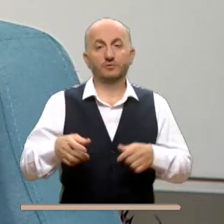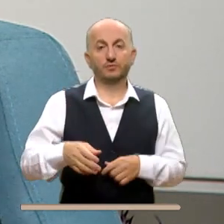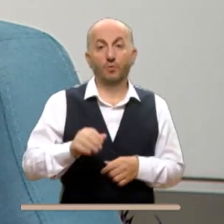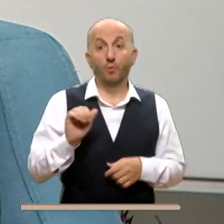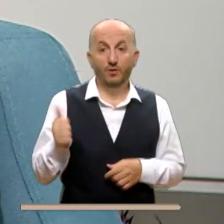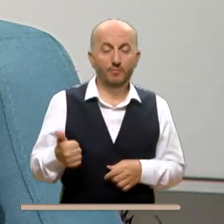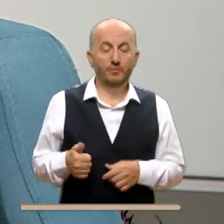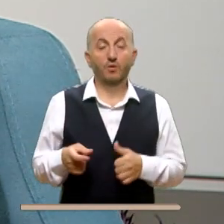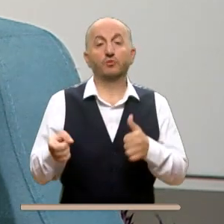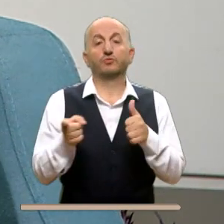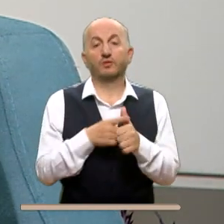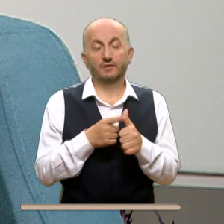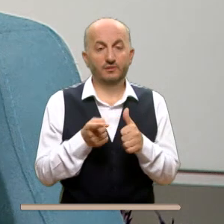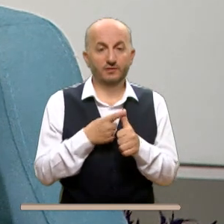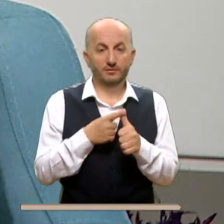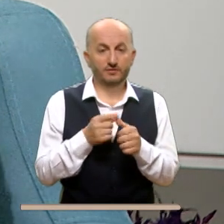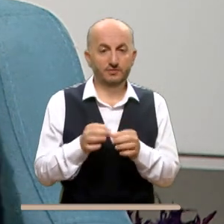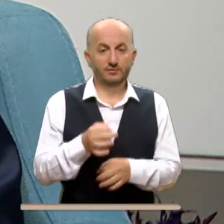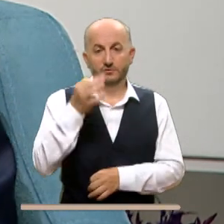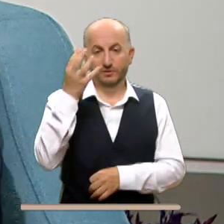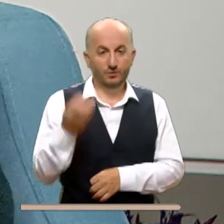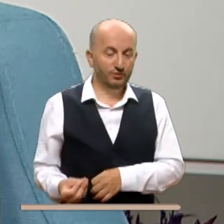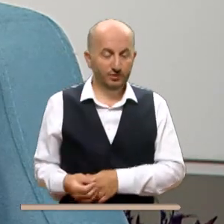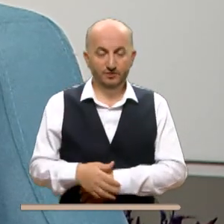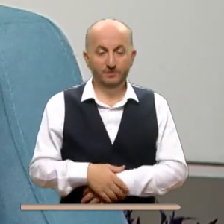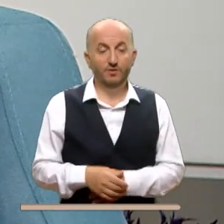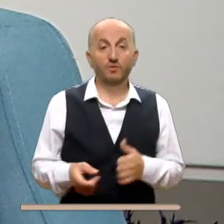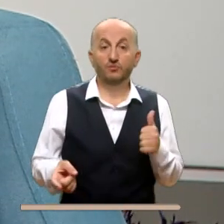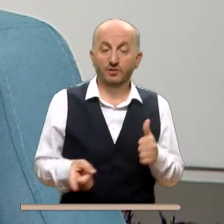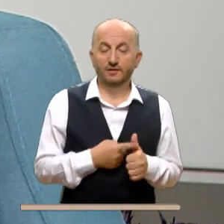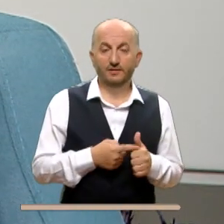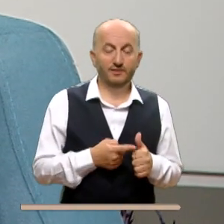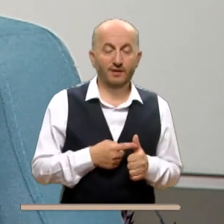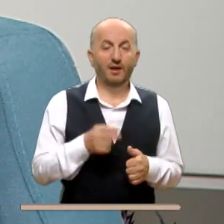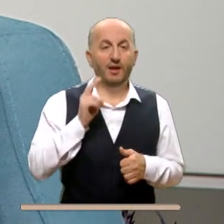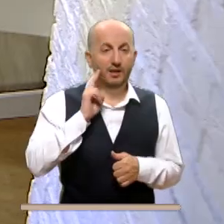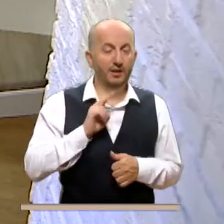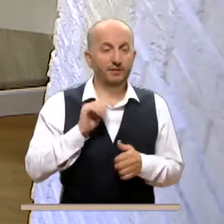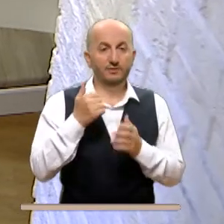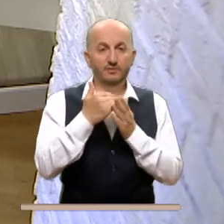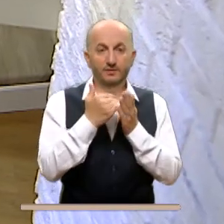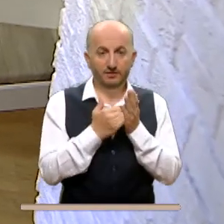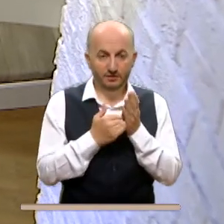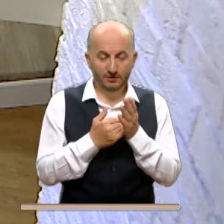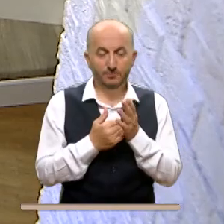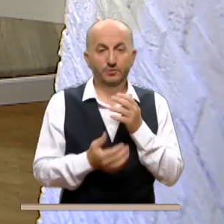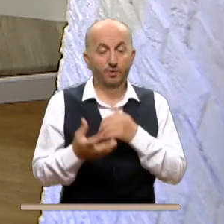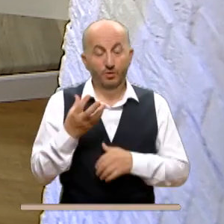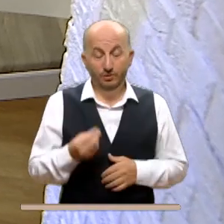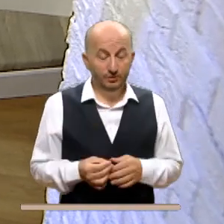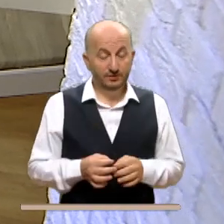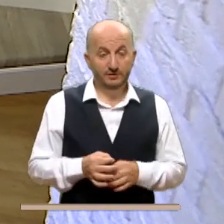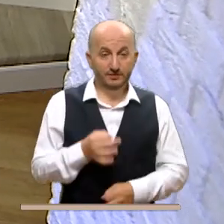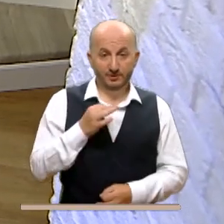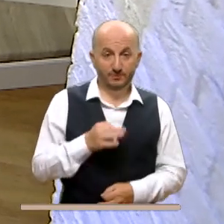önemli. Öncelikle insan olacağız. Öncelikle ahlaki değerlerimiz, derdimiz olacak.